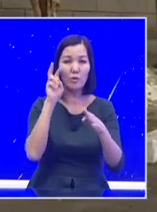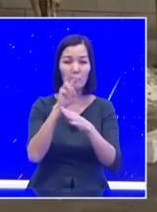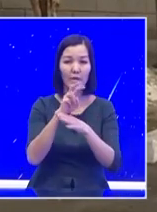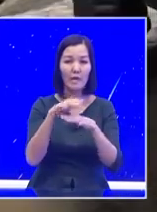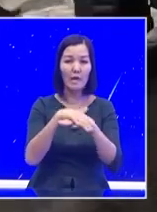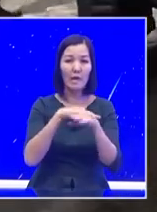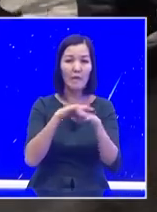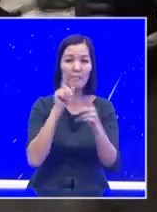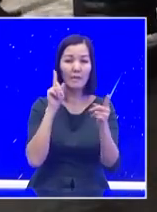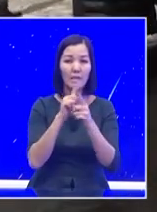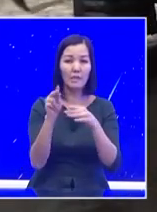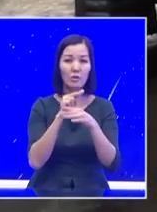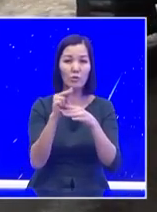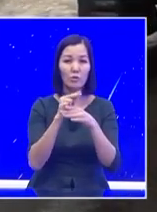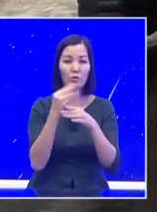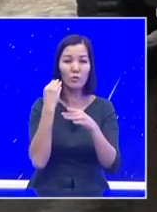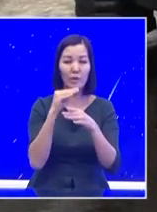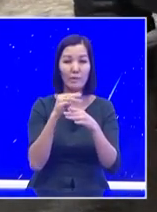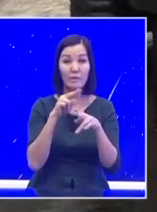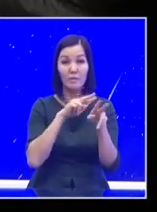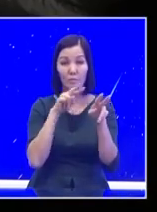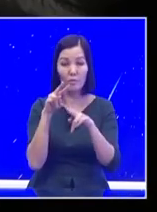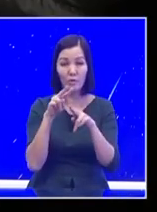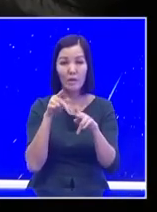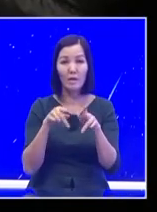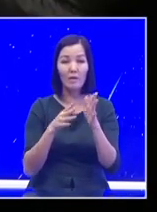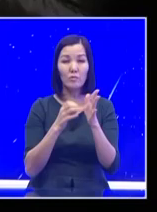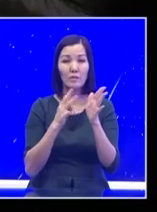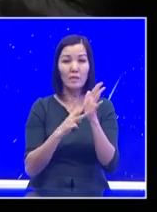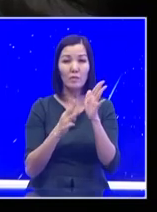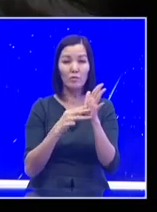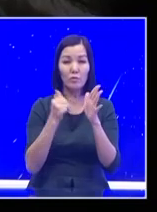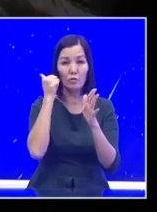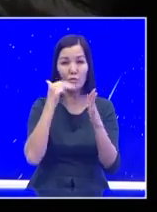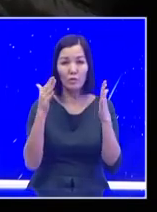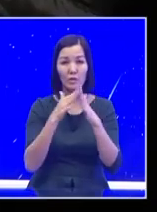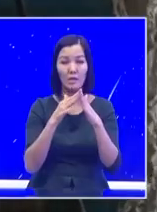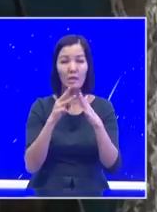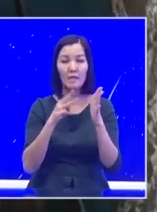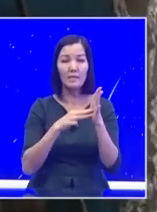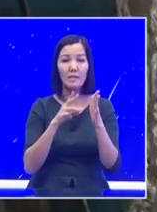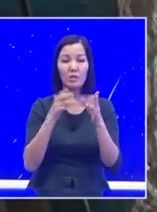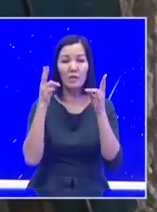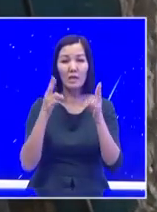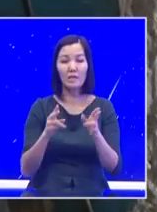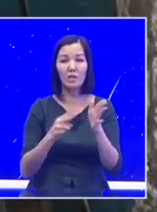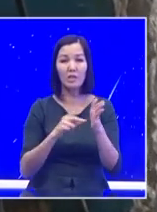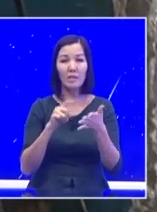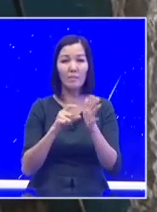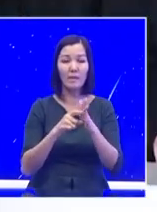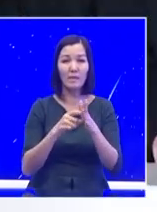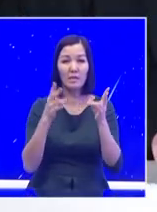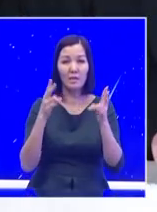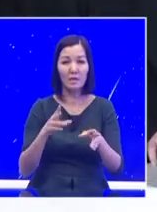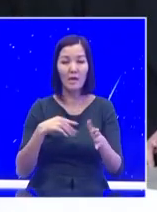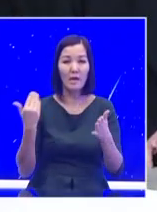Тұрғындармен кездесті. Жөндеу жұмыстары сапасын көрді. 1989 жылы салынған үй бұл. 8 қаңтардағы апатта 7 пәтер зақымданған болатын.